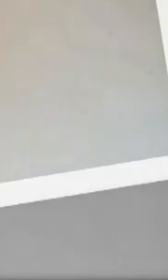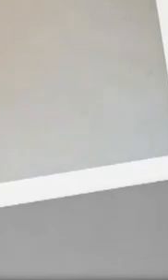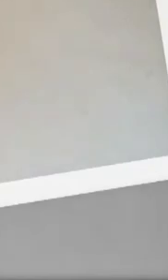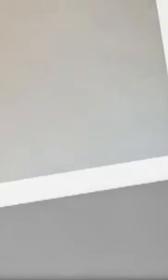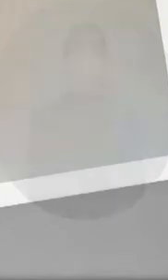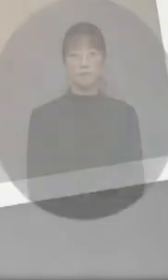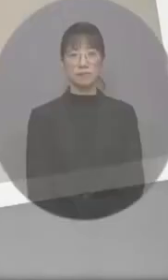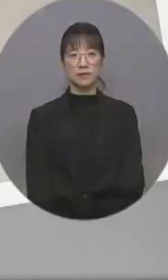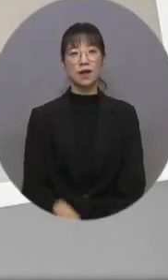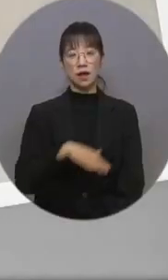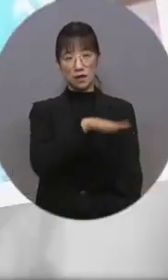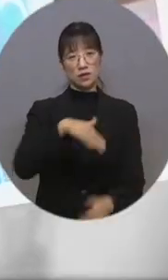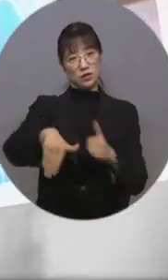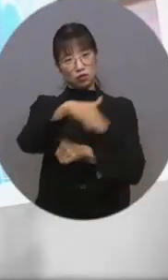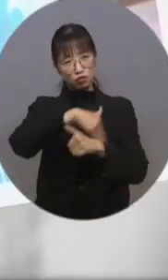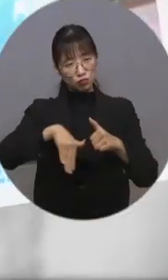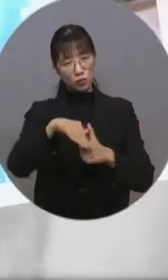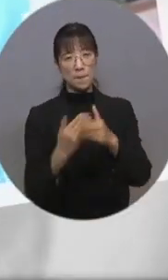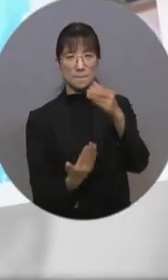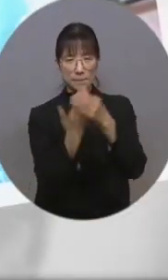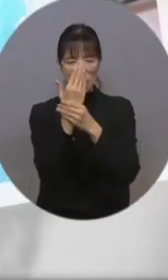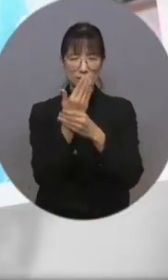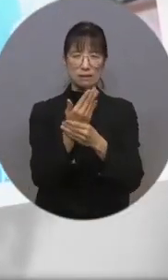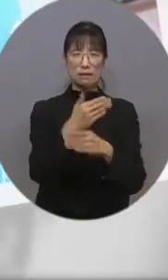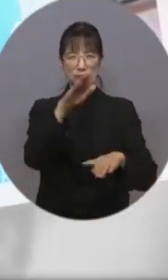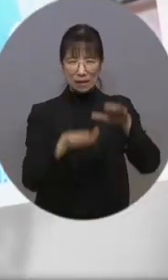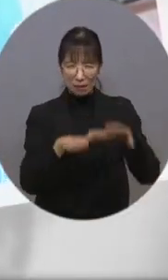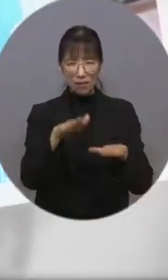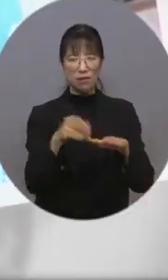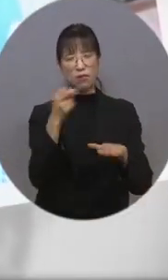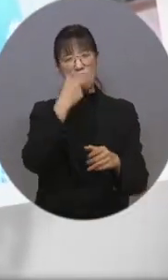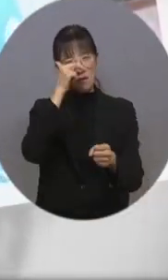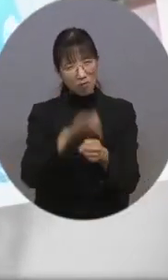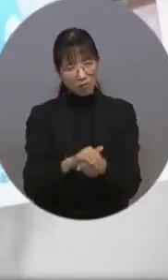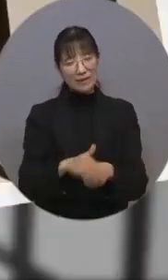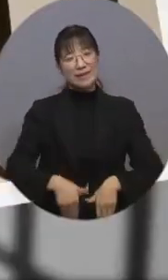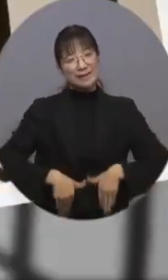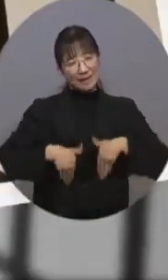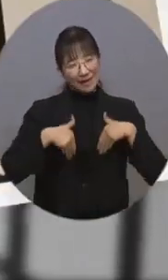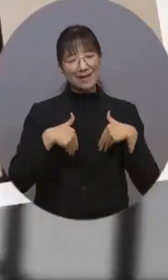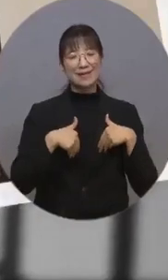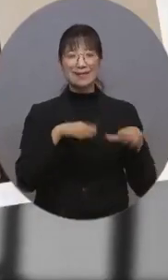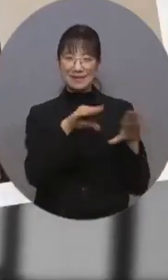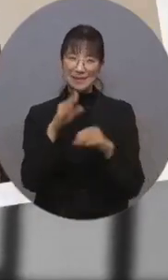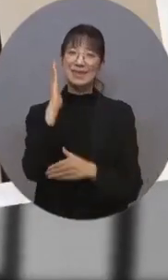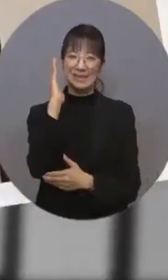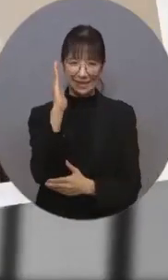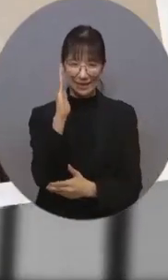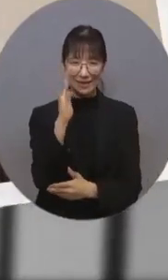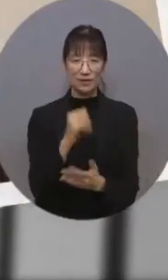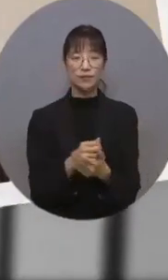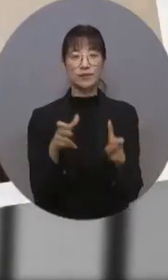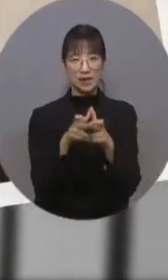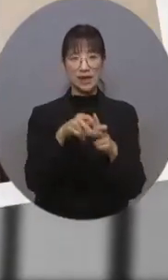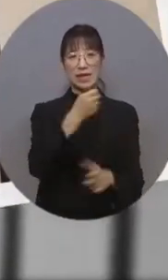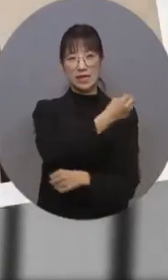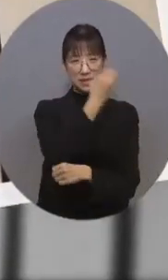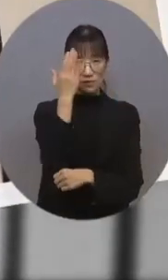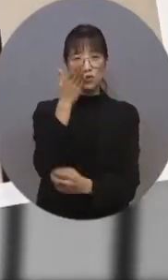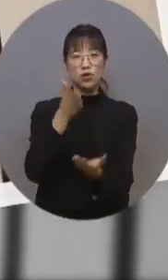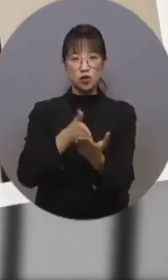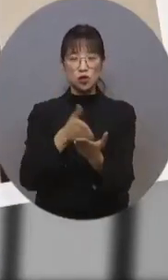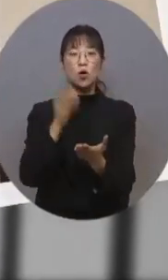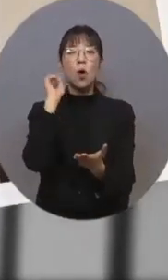우리 주변에서 일어나는 불공정한 사례부터 억울한 사연, 따뜻한 미담까지 장애인신문과